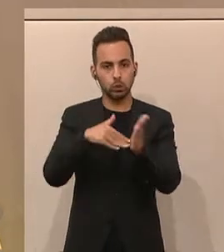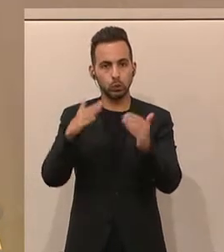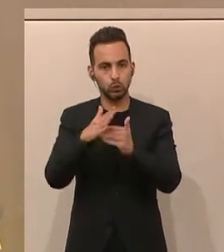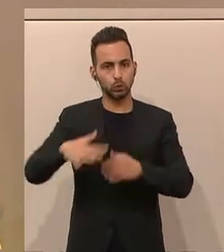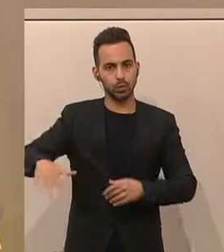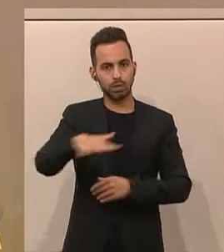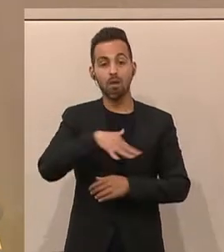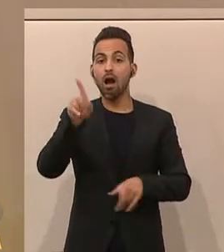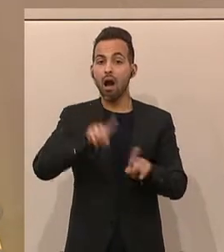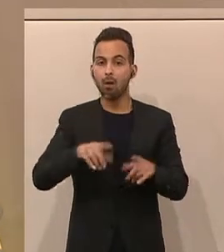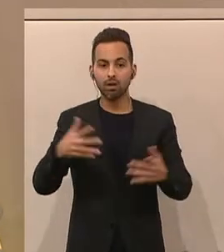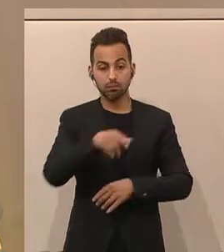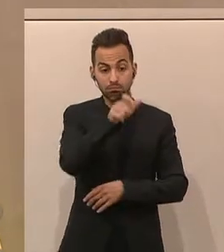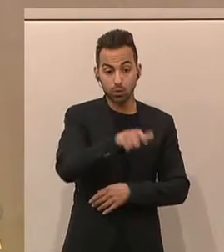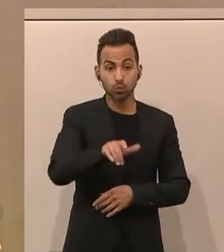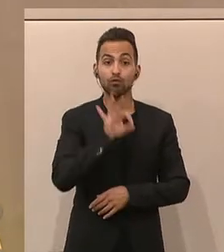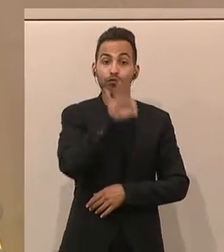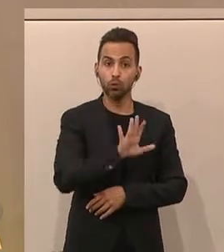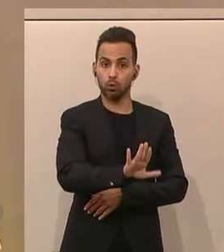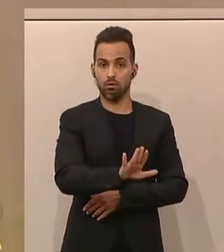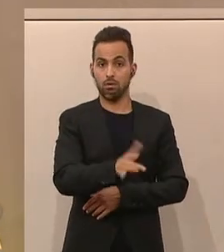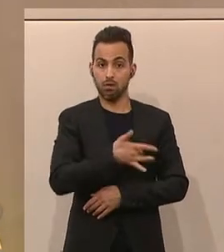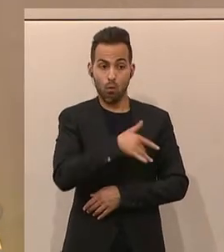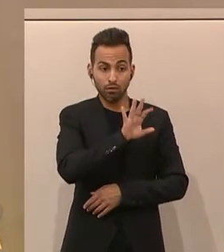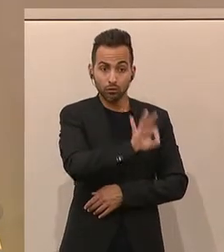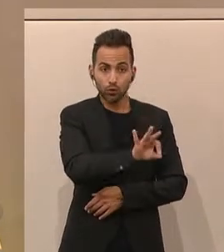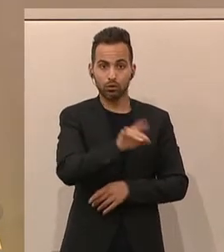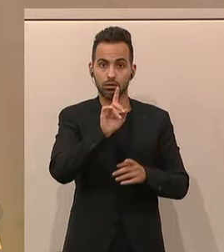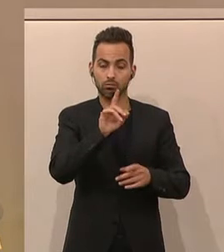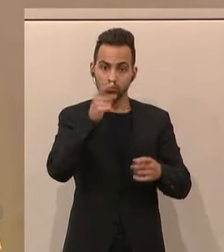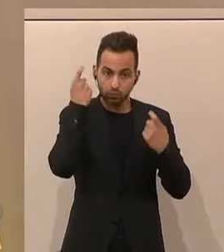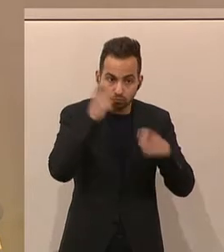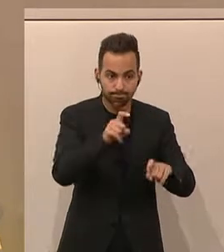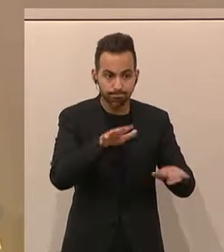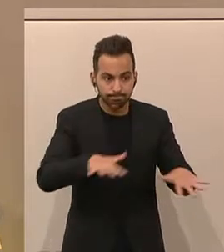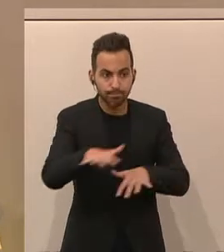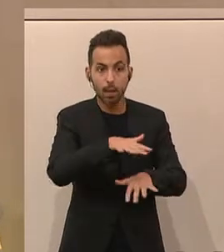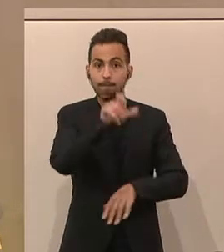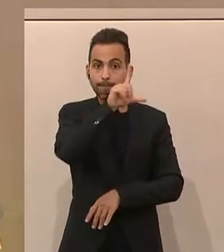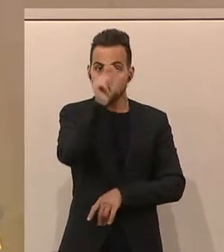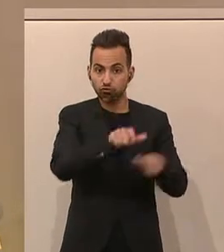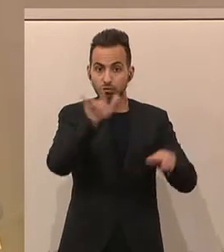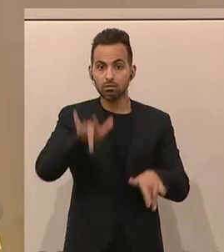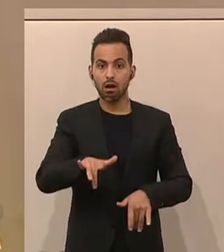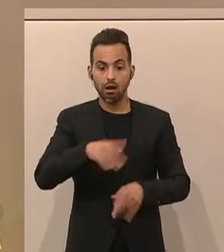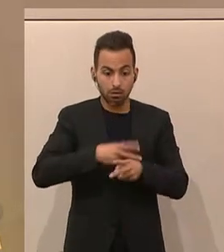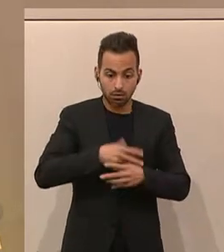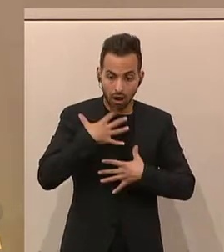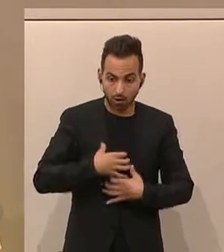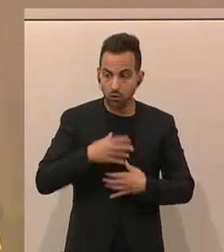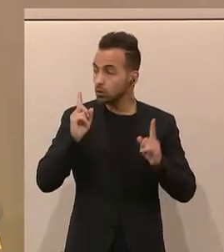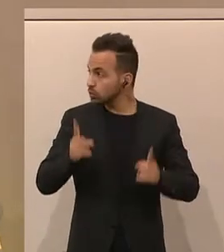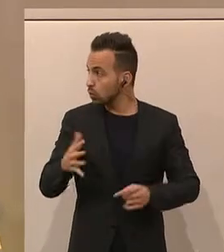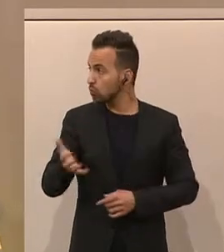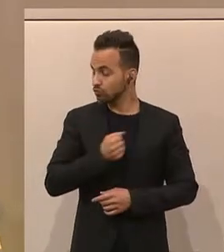allem im Sinne der Betroffenen und damit wieder mehr Menschen nach einer Erkrankung ins Berufsleben